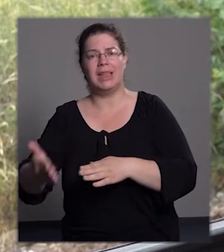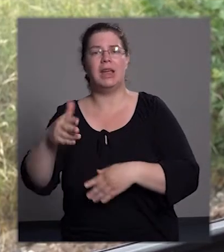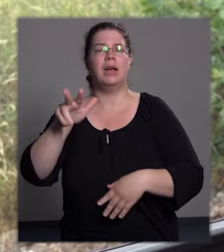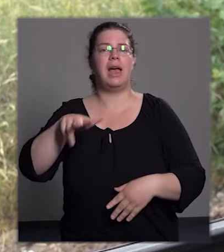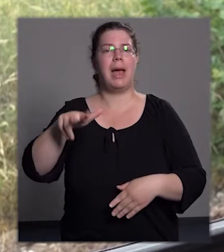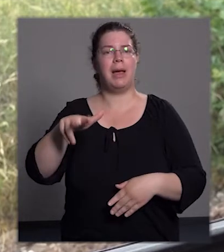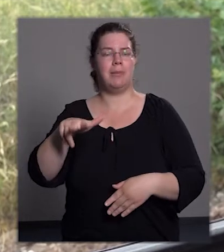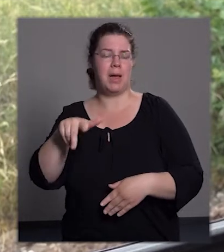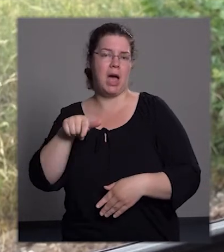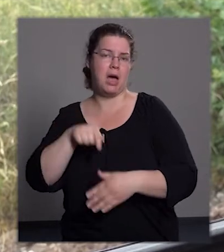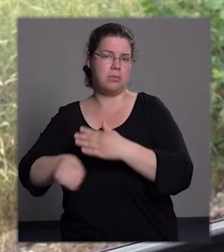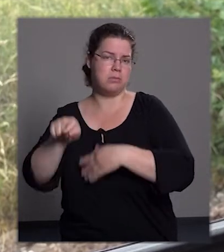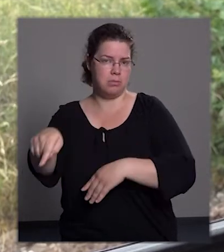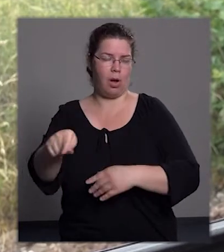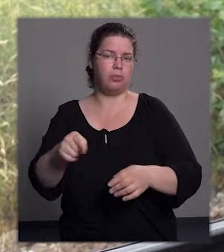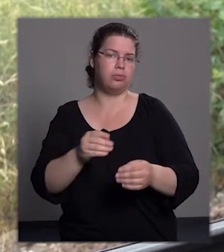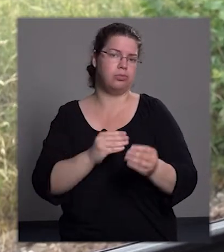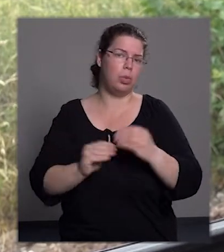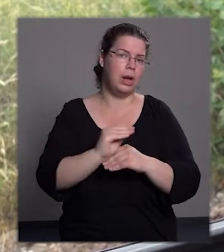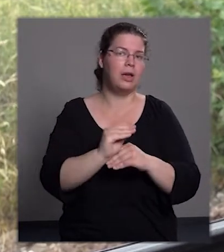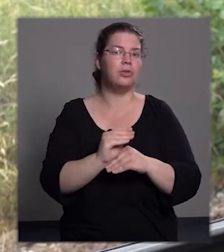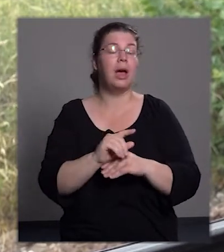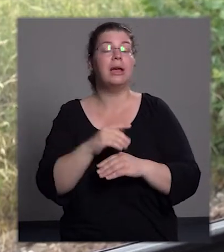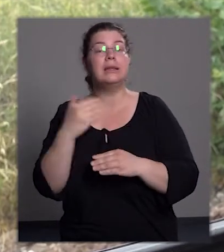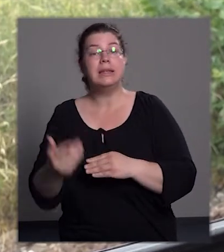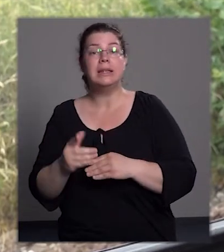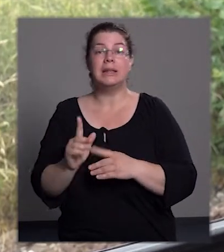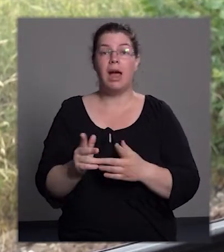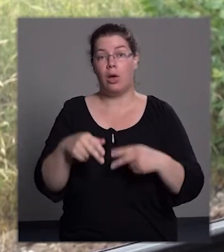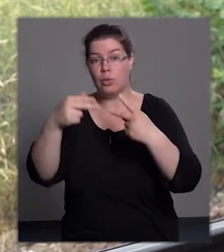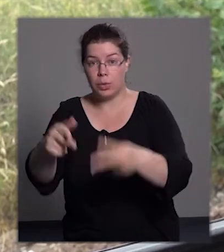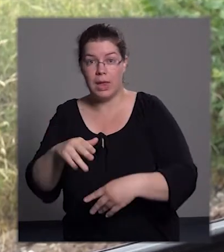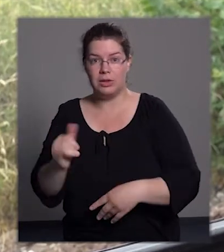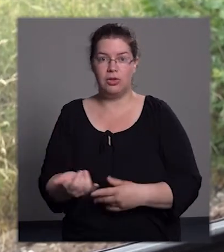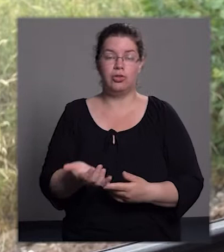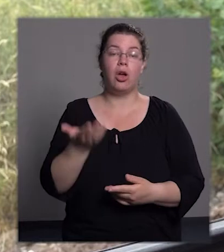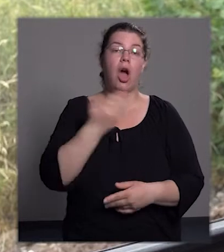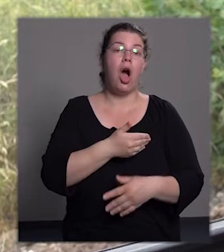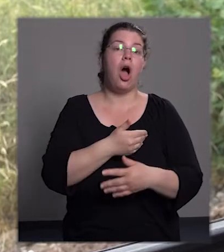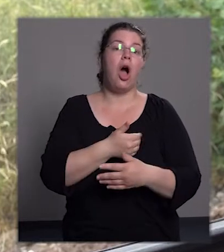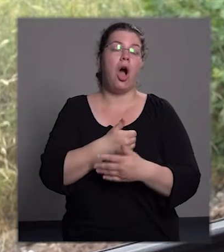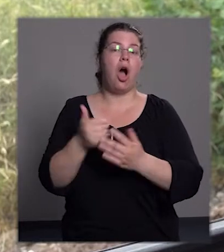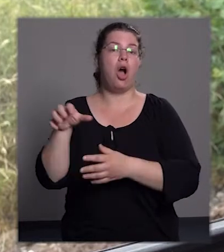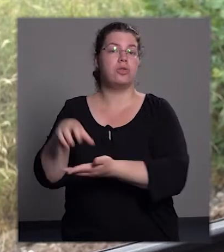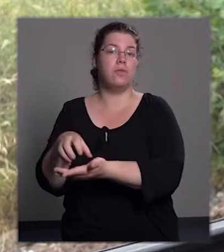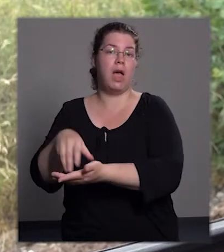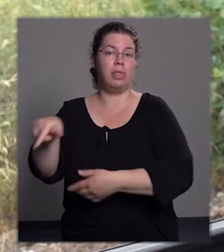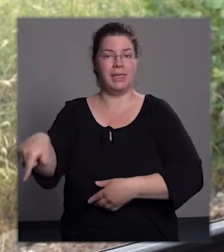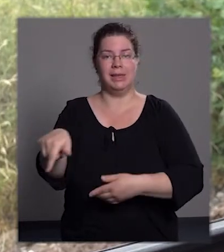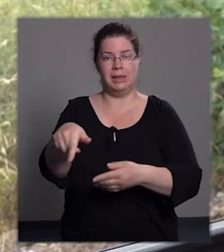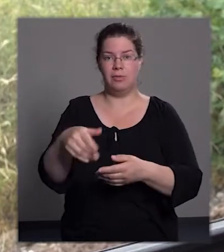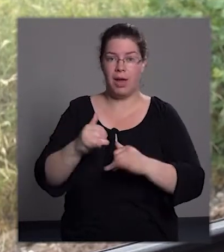pótlásaig, de után is folyamatosan hiába áll le, vagy készül el a 60-i fejlesztés, akkor is maradjon a